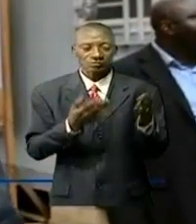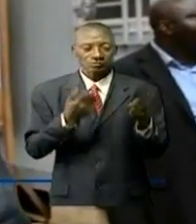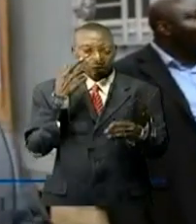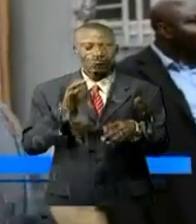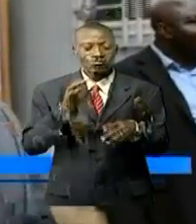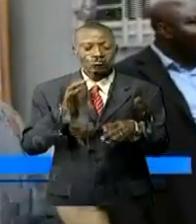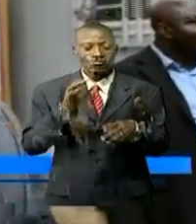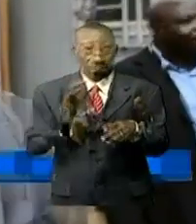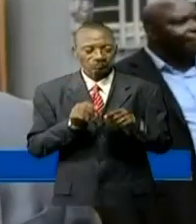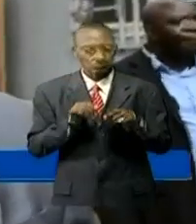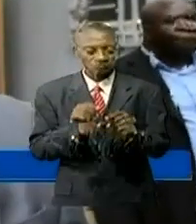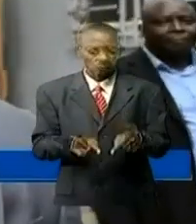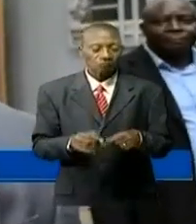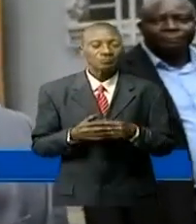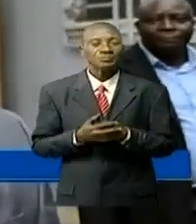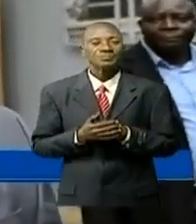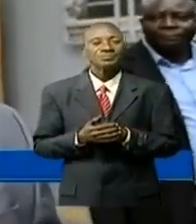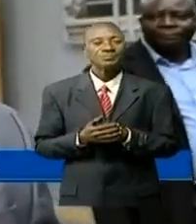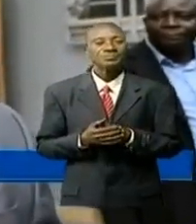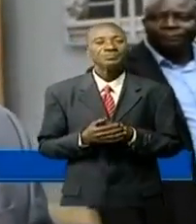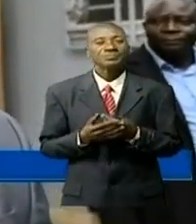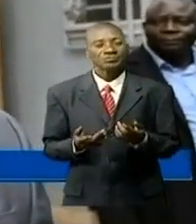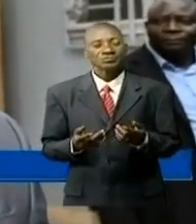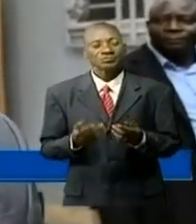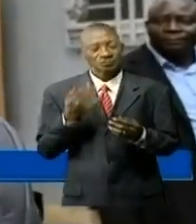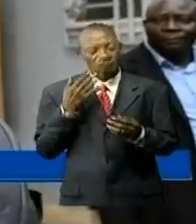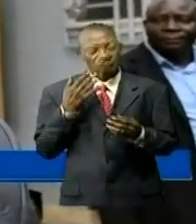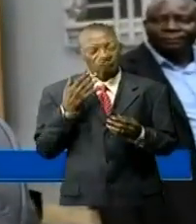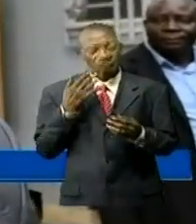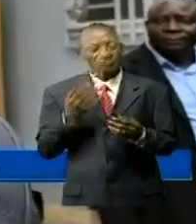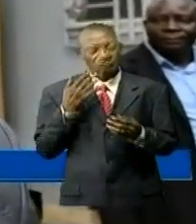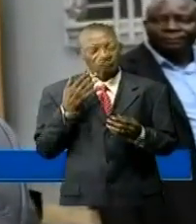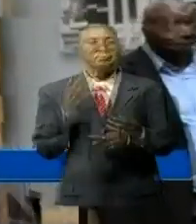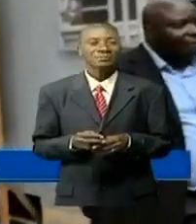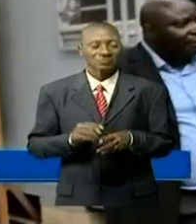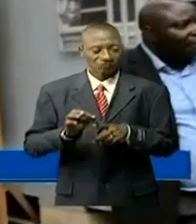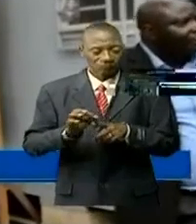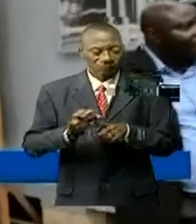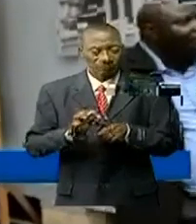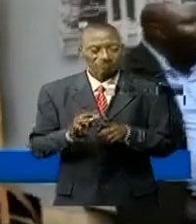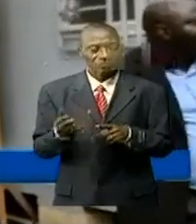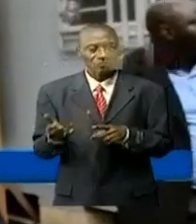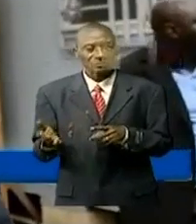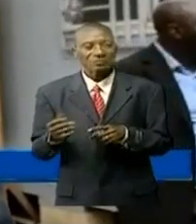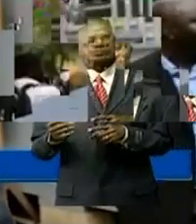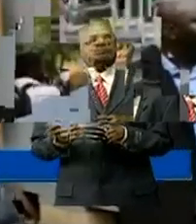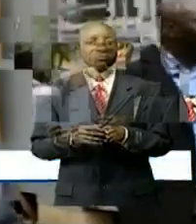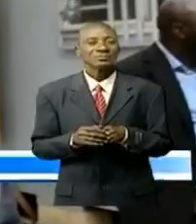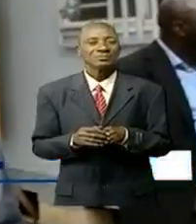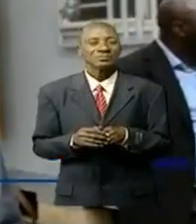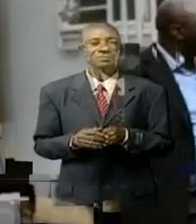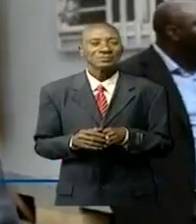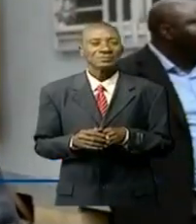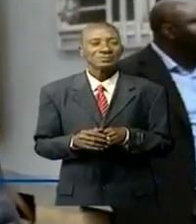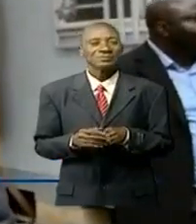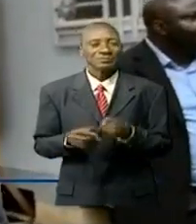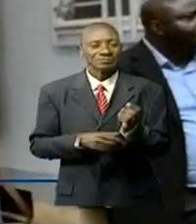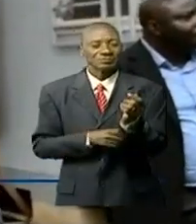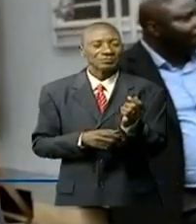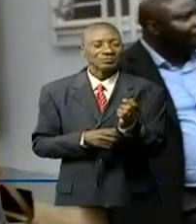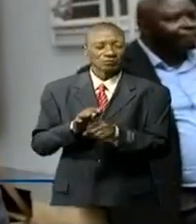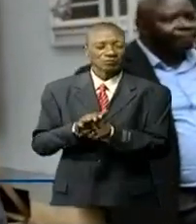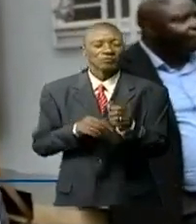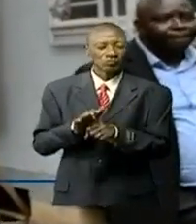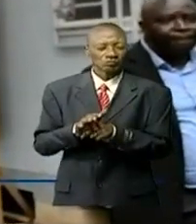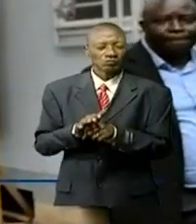ont effectués après leur formation de base, il y a des séminaristes, des gens en séminaire qui ont réussi à aider les